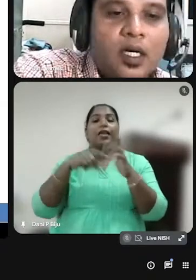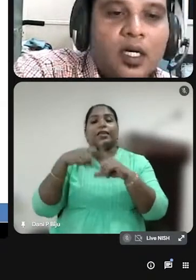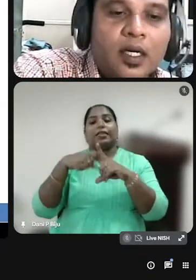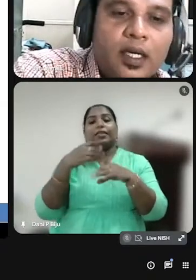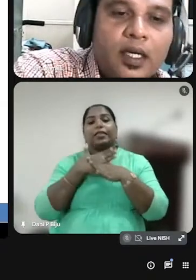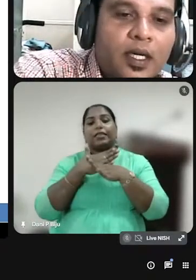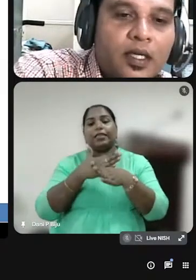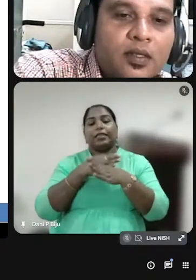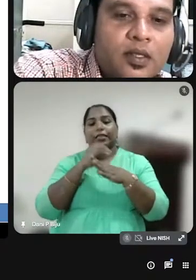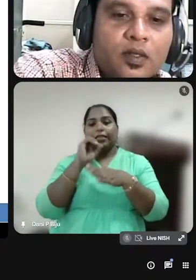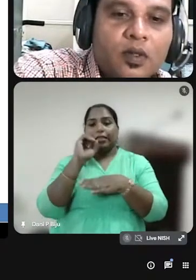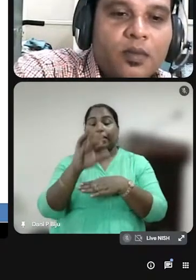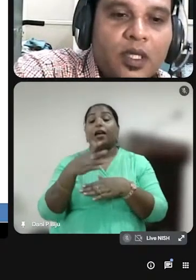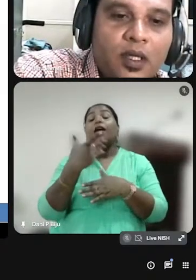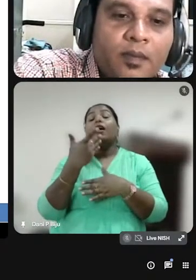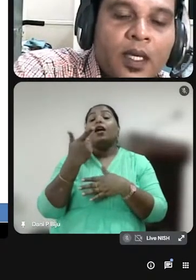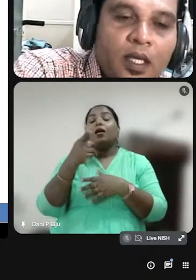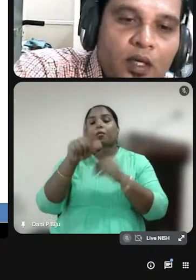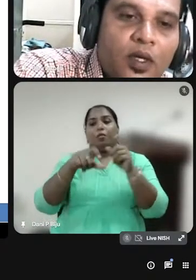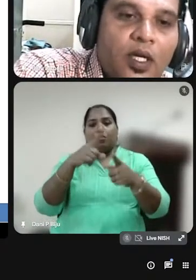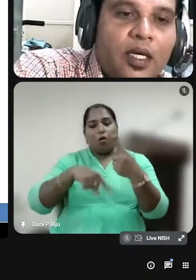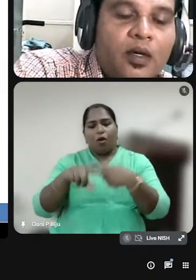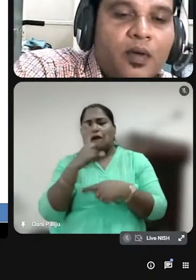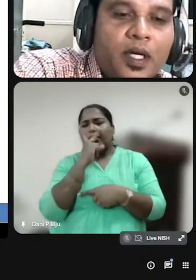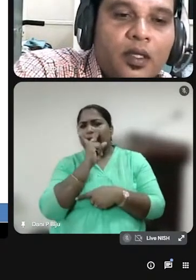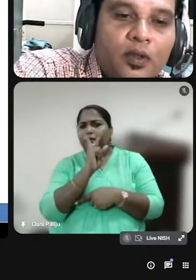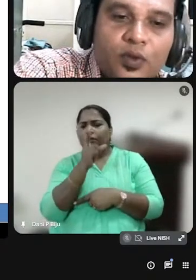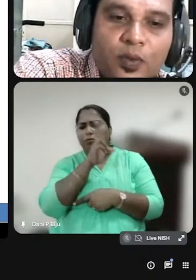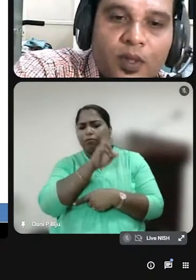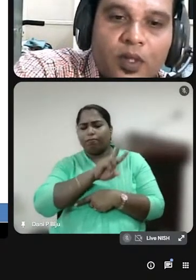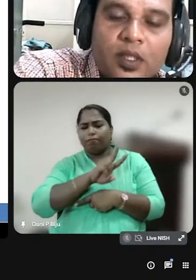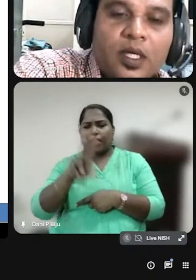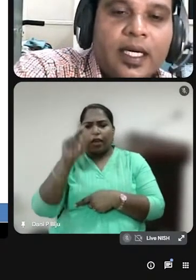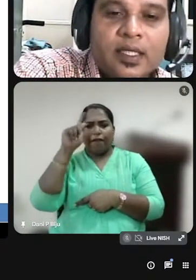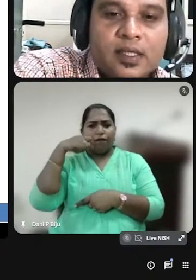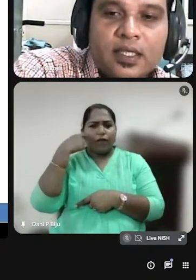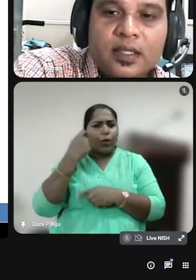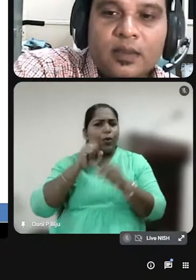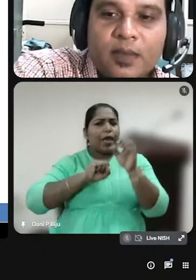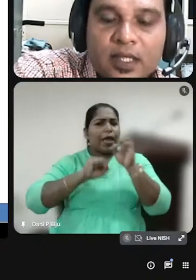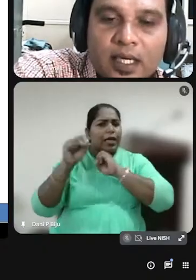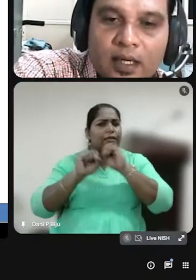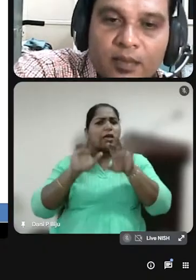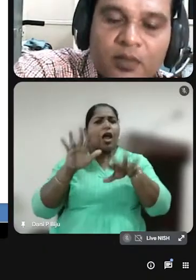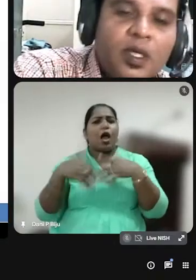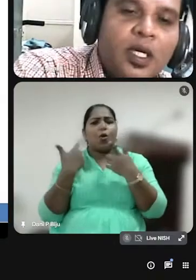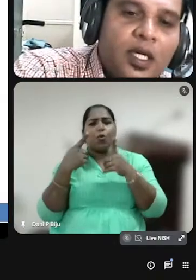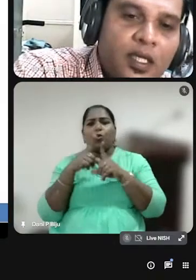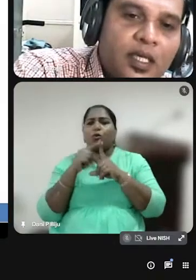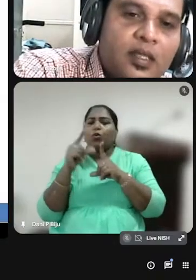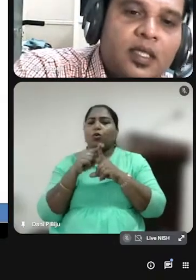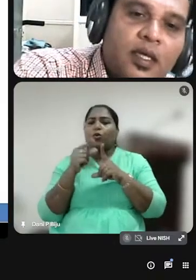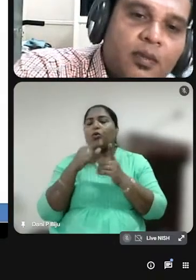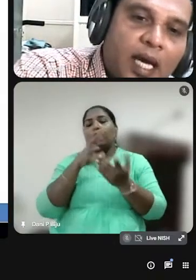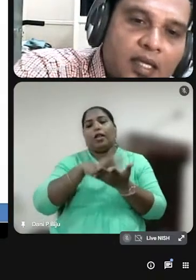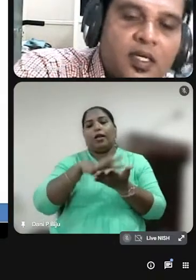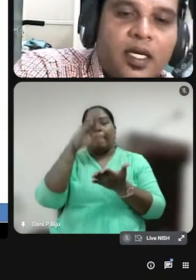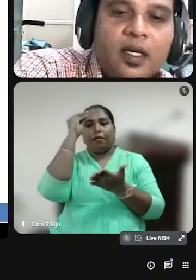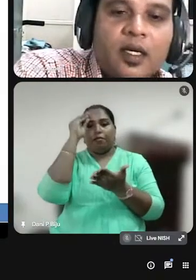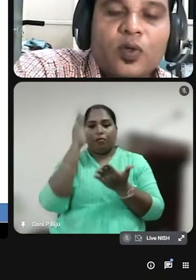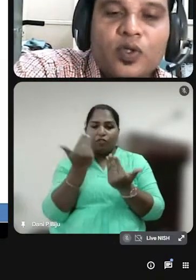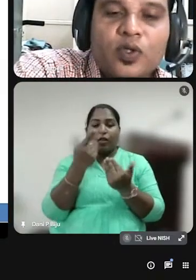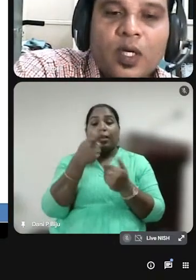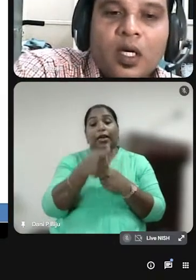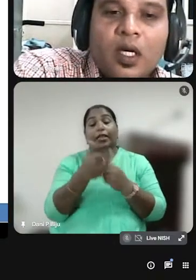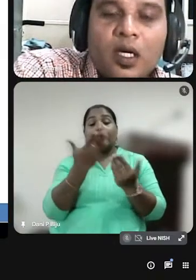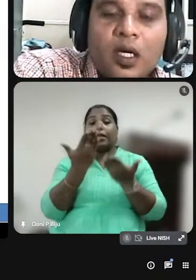ആവശ്യമുള്ള ആൾക്കാർക്ക് ഈ പാർക്കിൻസൺസ് ഈ ഒരു ലിങ്ക് വഴി യൂട്യൂബിൽ കൂടെ നിങ്ങൾക്ക് ആ എക്സസൈസുകൾ മനസ്സിലാക്കാൻ പറ്റും. ഇതിനകത്ത് ഞാൻ ബാലൻസ്